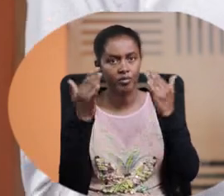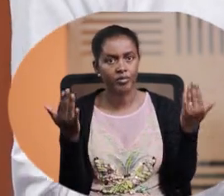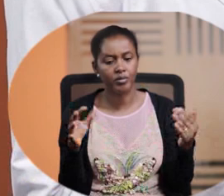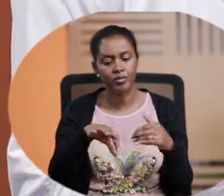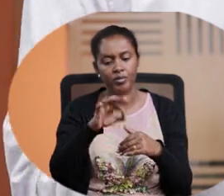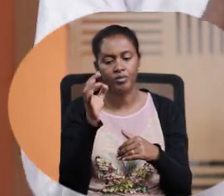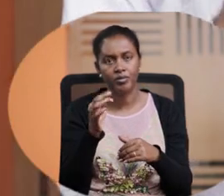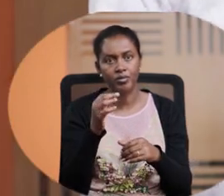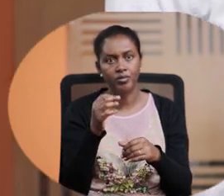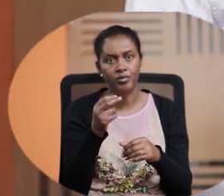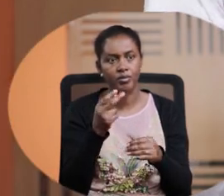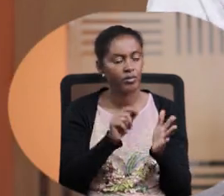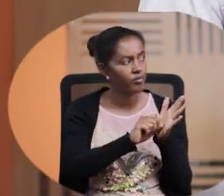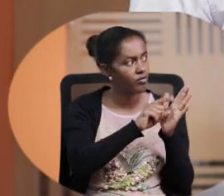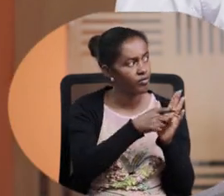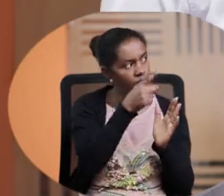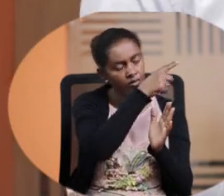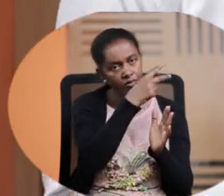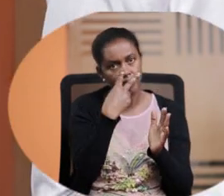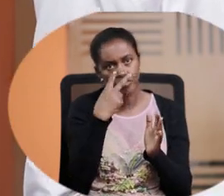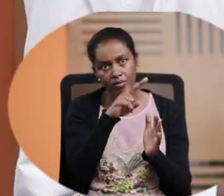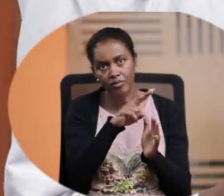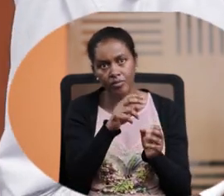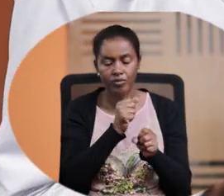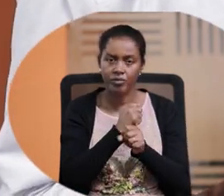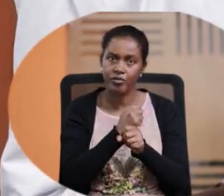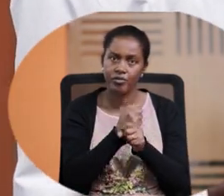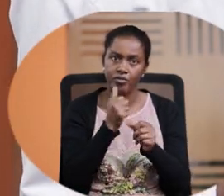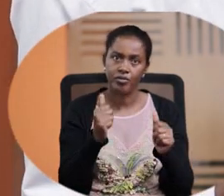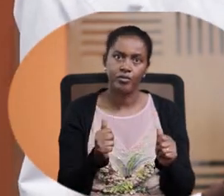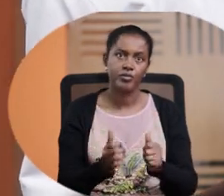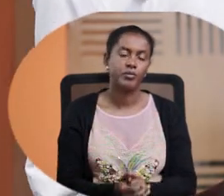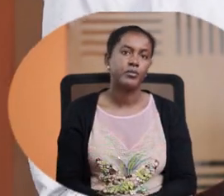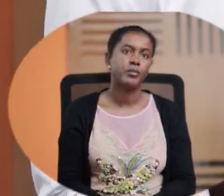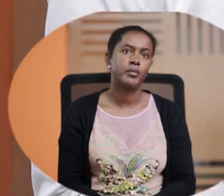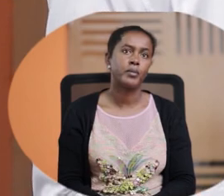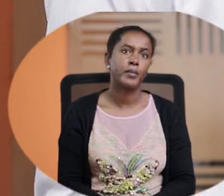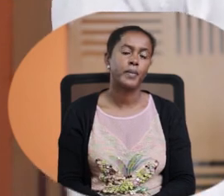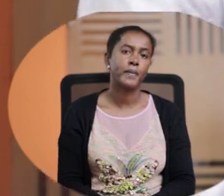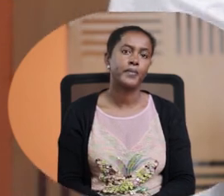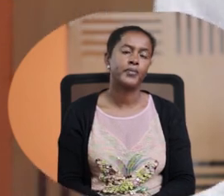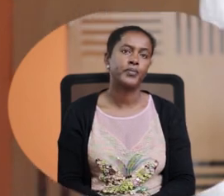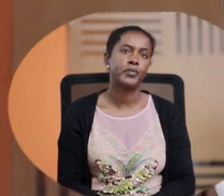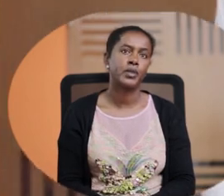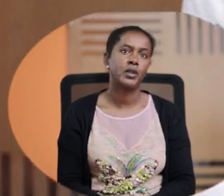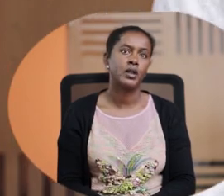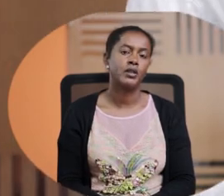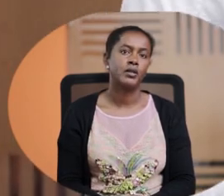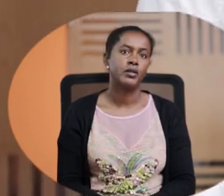fakenya asirra fudachudan hojechuni dandesocha kaniti anu mata duren kenya graafi sarara panel qabate kanjiru